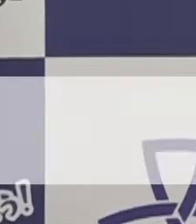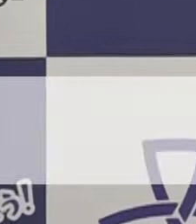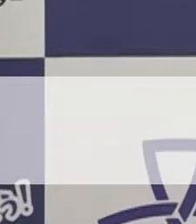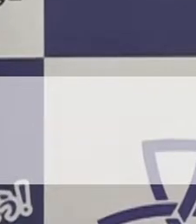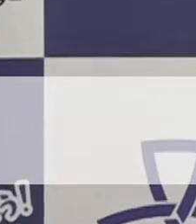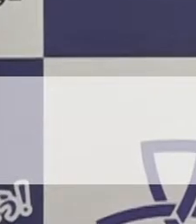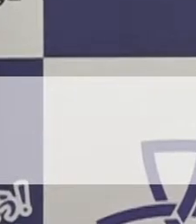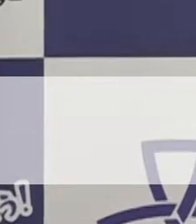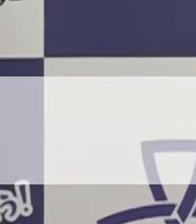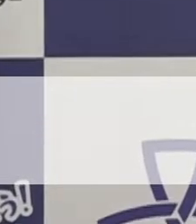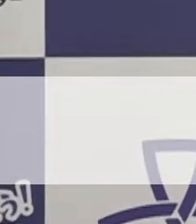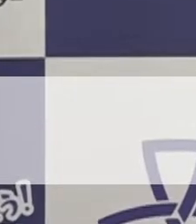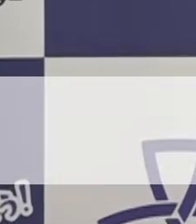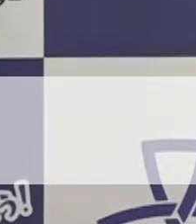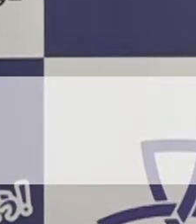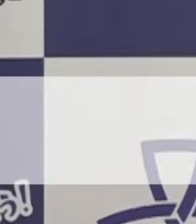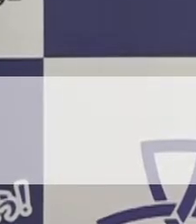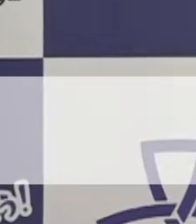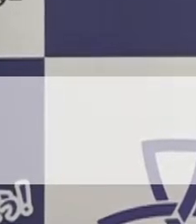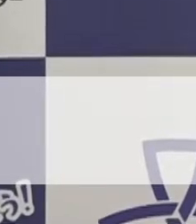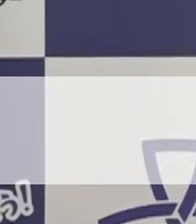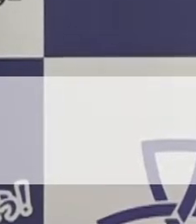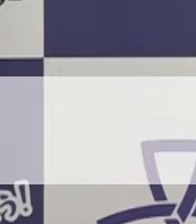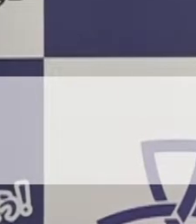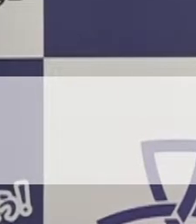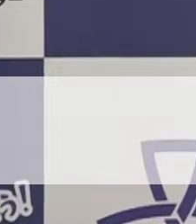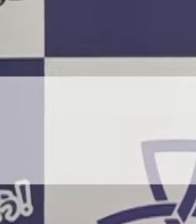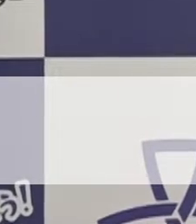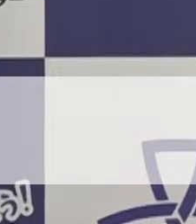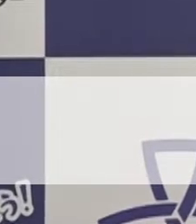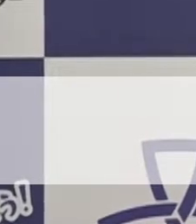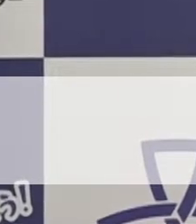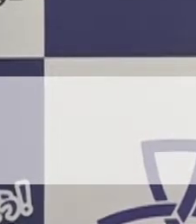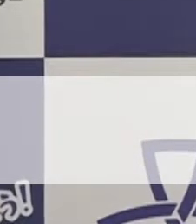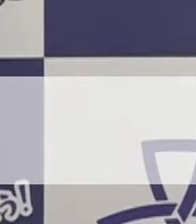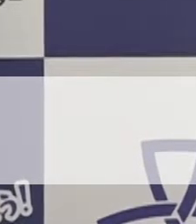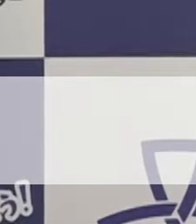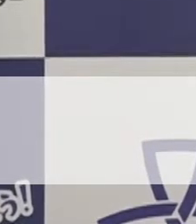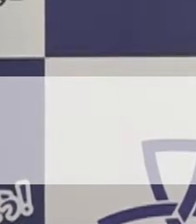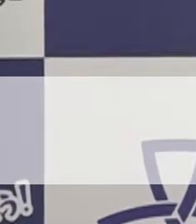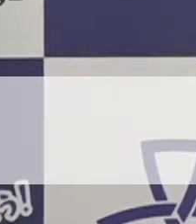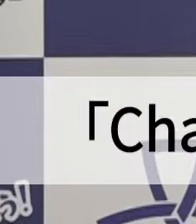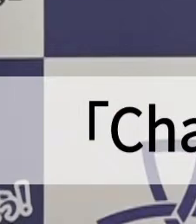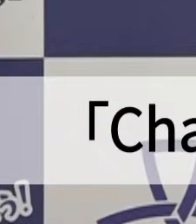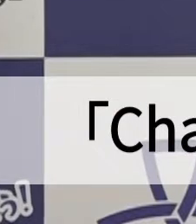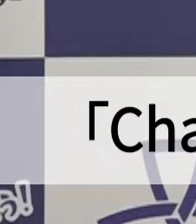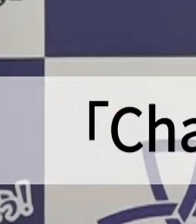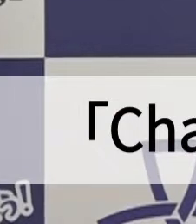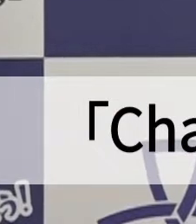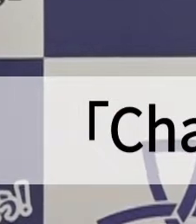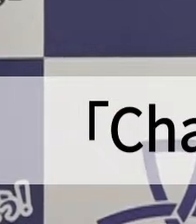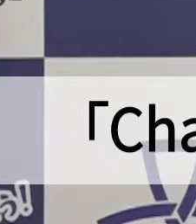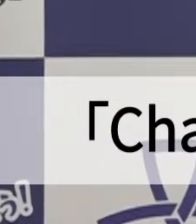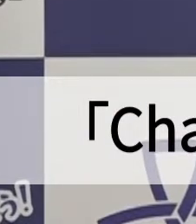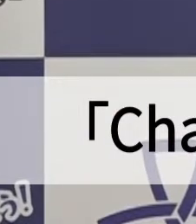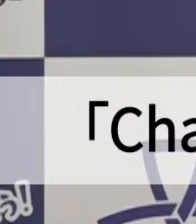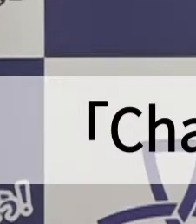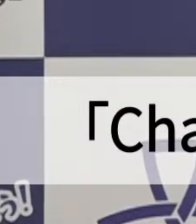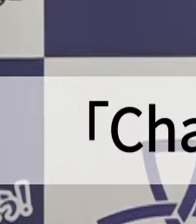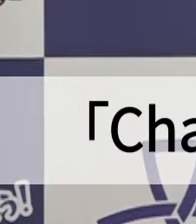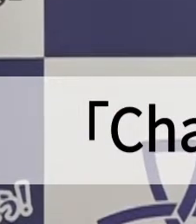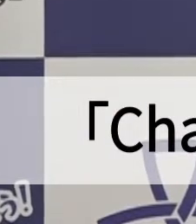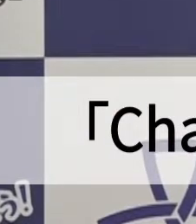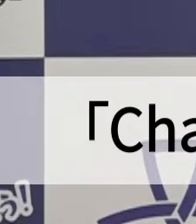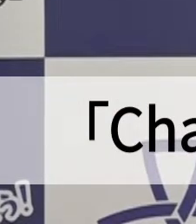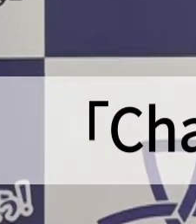皆様こんにちは品川区町の花でございますチャレンジ&ムーブオンラインの